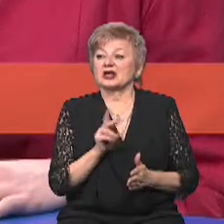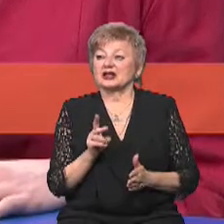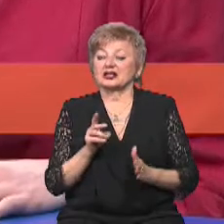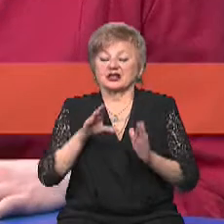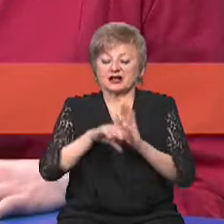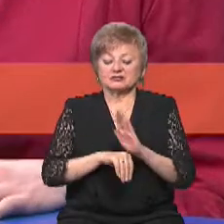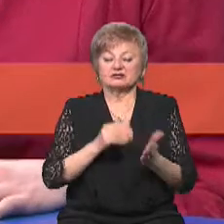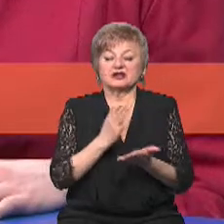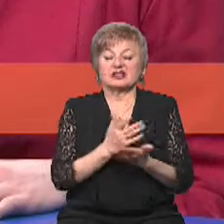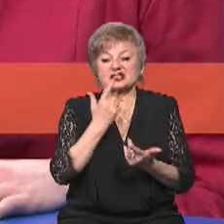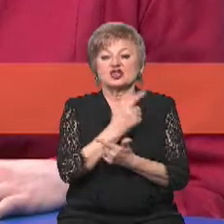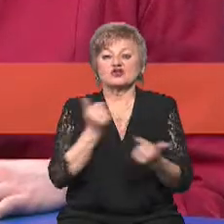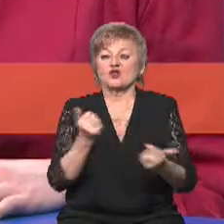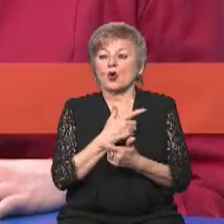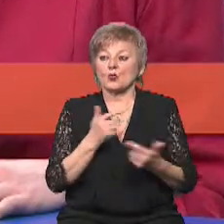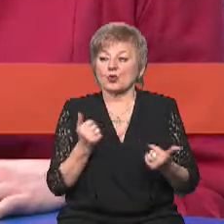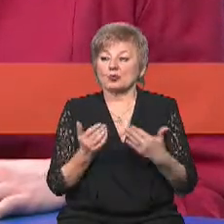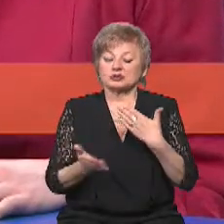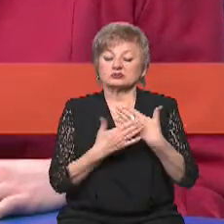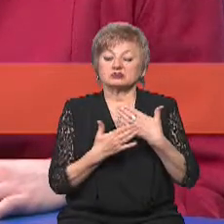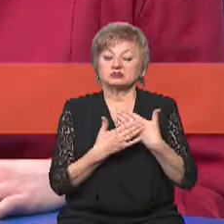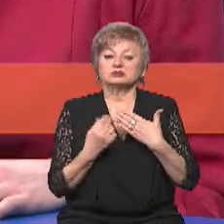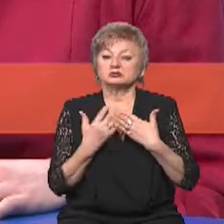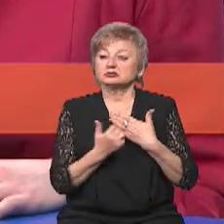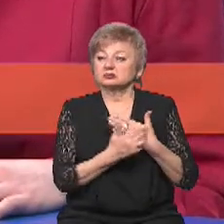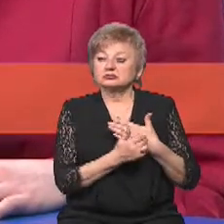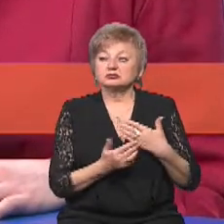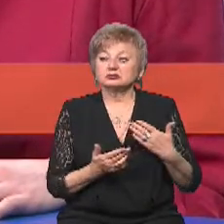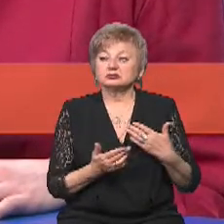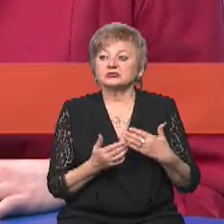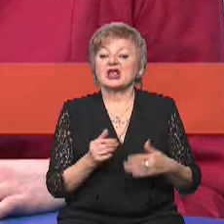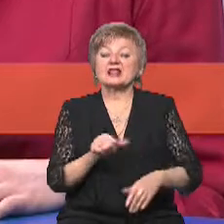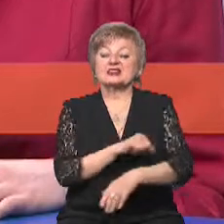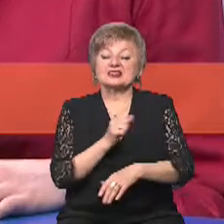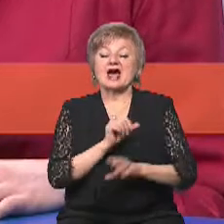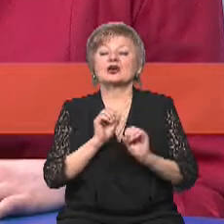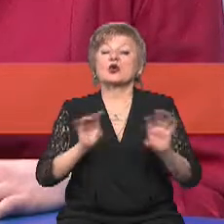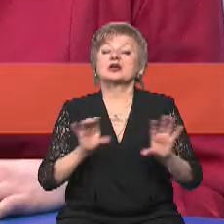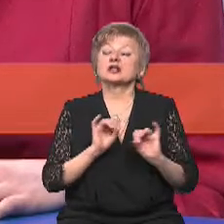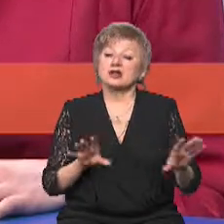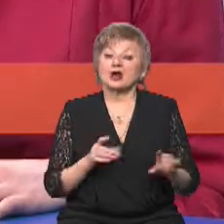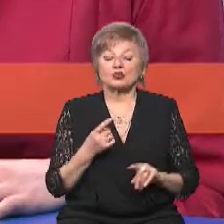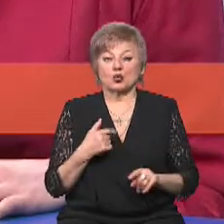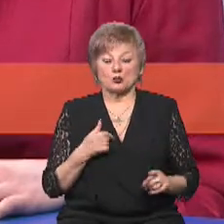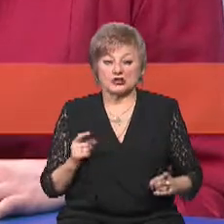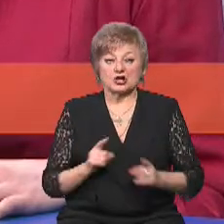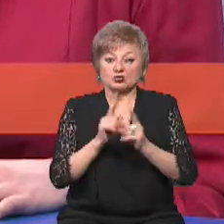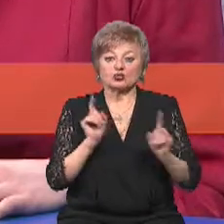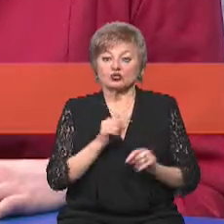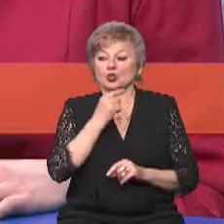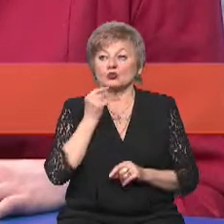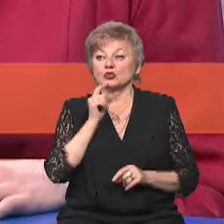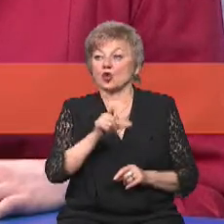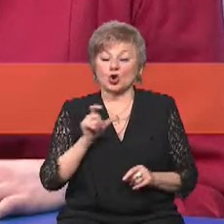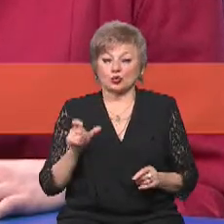містять інформацію от зворотнього боку, що це, в принципі, там наркореклама, да, тому що ми стикнулися з тим, що багато людей,